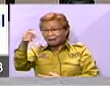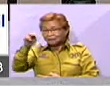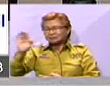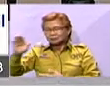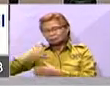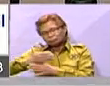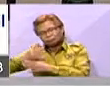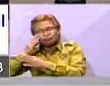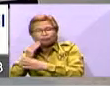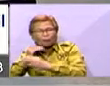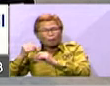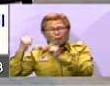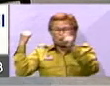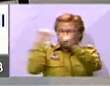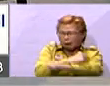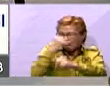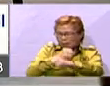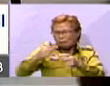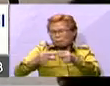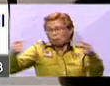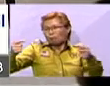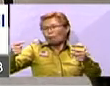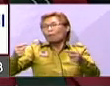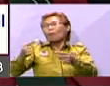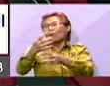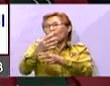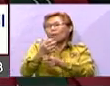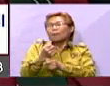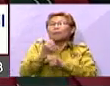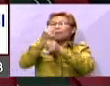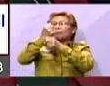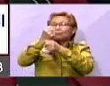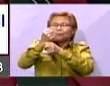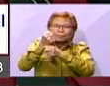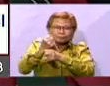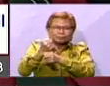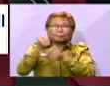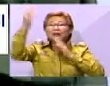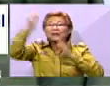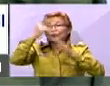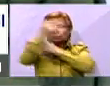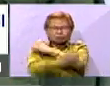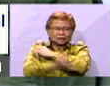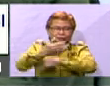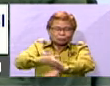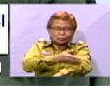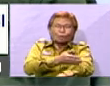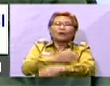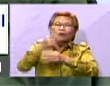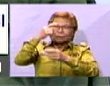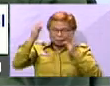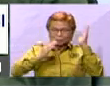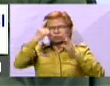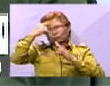pengalamannya menentang musuh dalam usaha memerdekakan tanah air untuk negara dalam suasana Begini